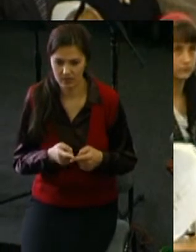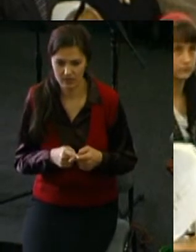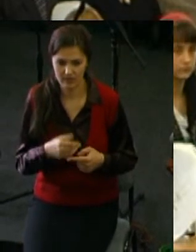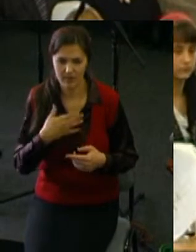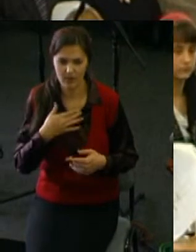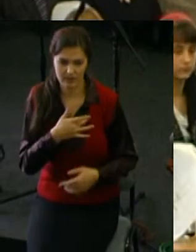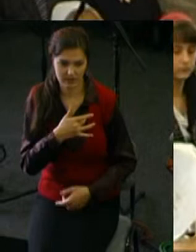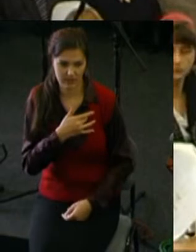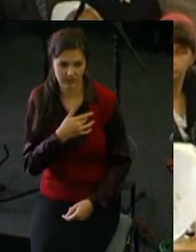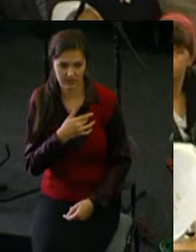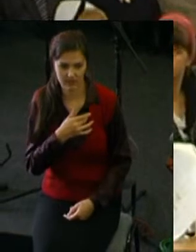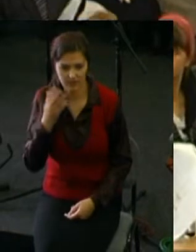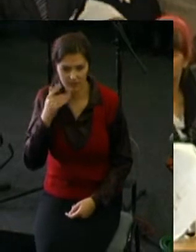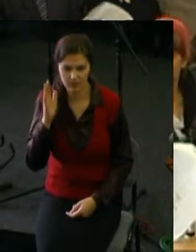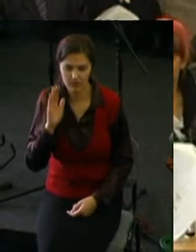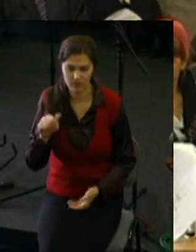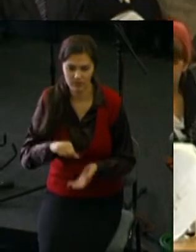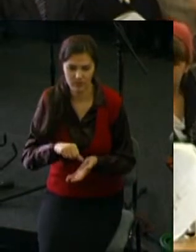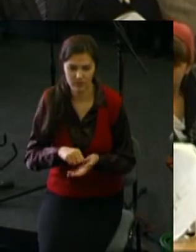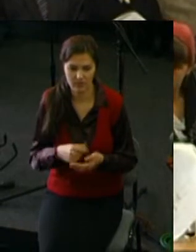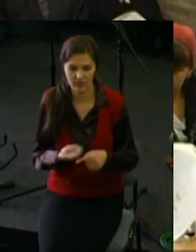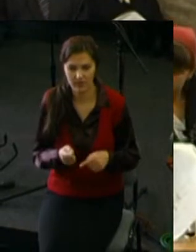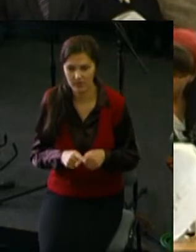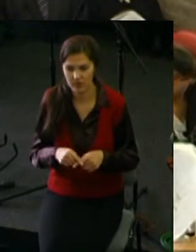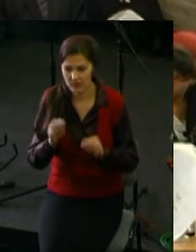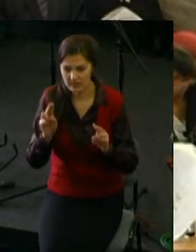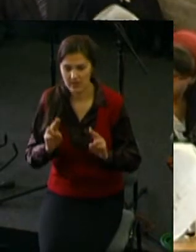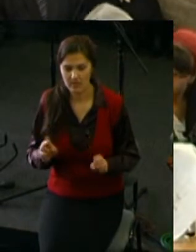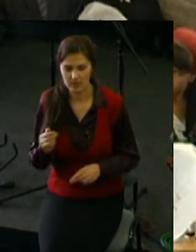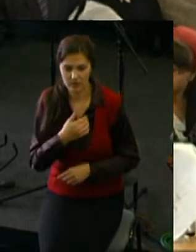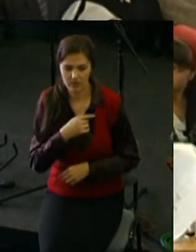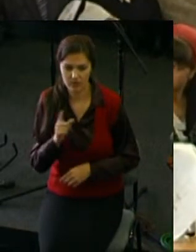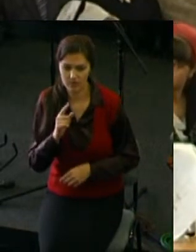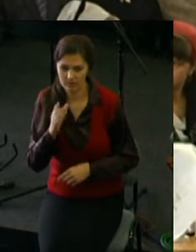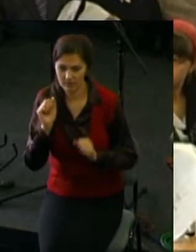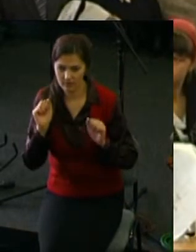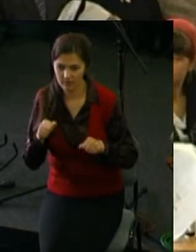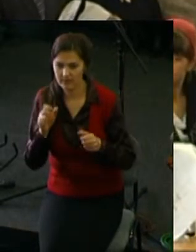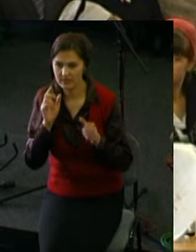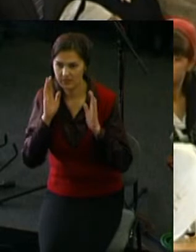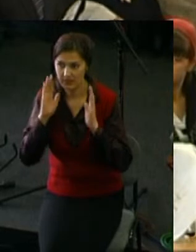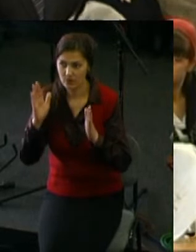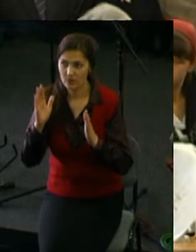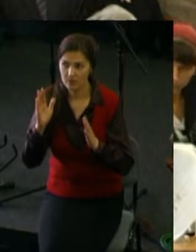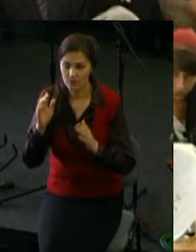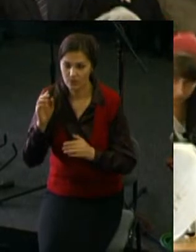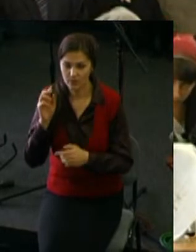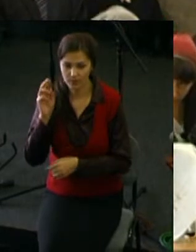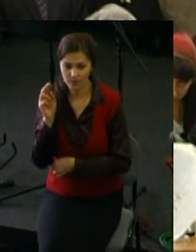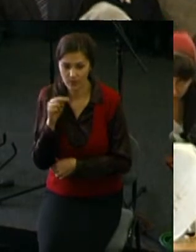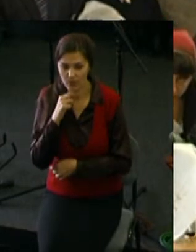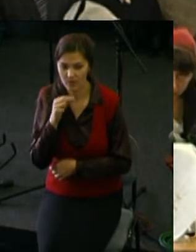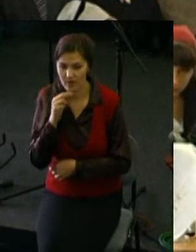серці сьогодні коли ми будемо учасниками в цій відомий заповіді Я хотів би щоб ми могли б звернути нашу увагу на Господа нашого